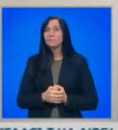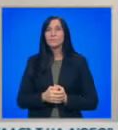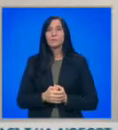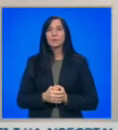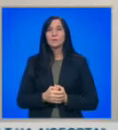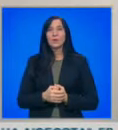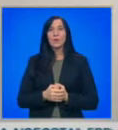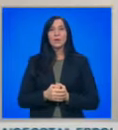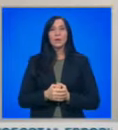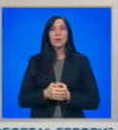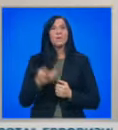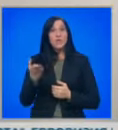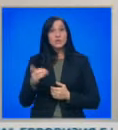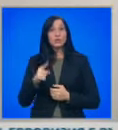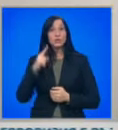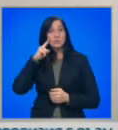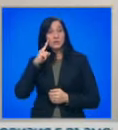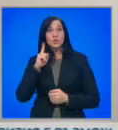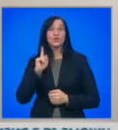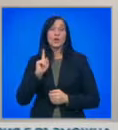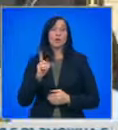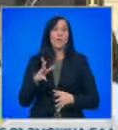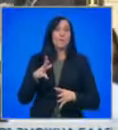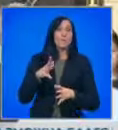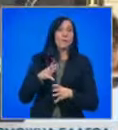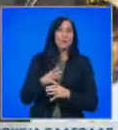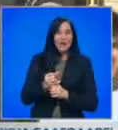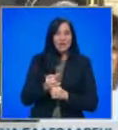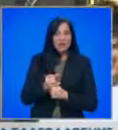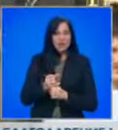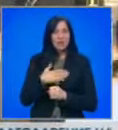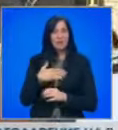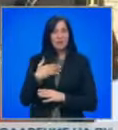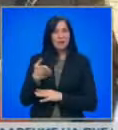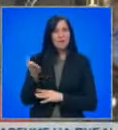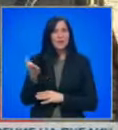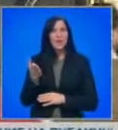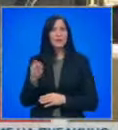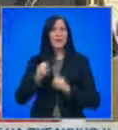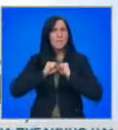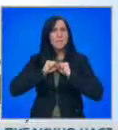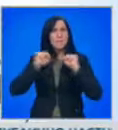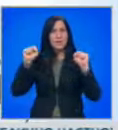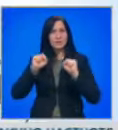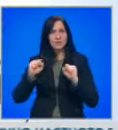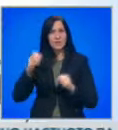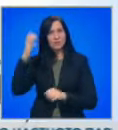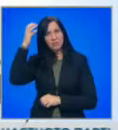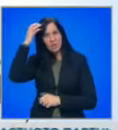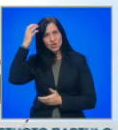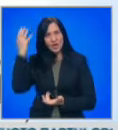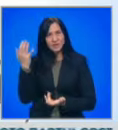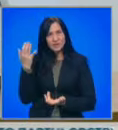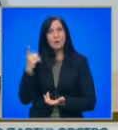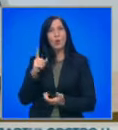сметаат дека има го прифаќаат тој историски наратив, да имаат право тие да ги манифестираат, а државата тоа да